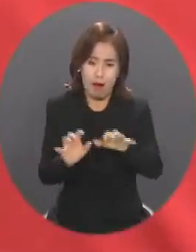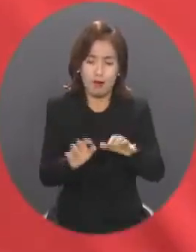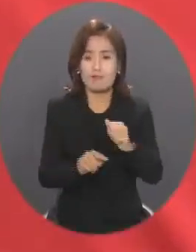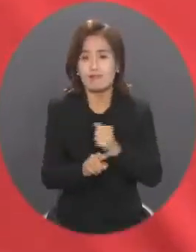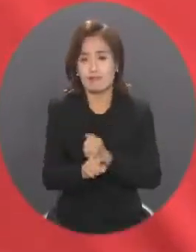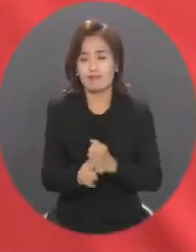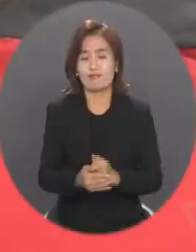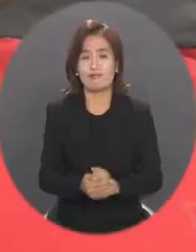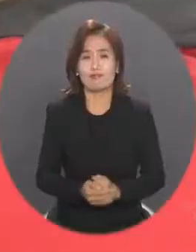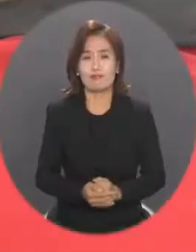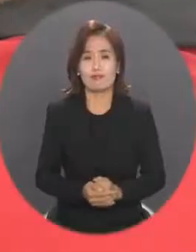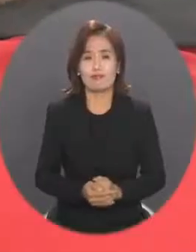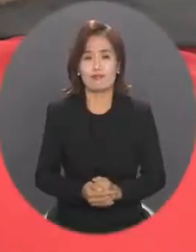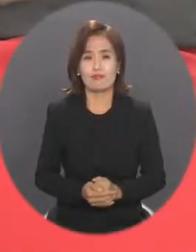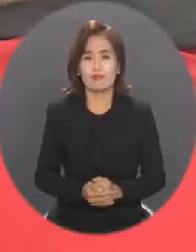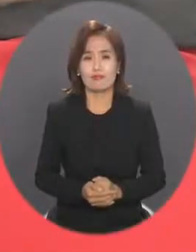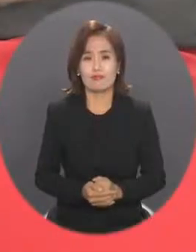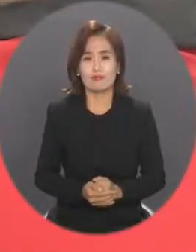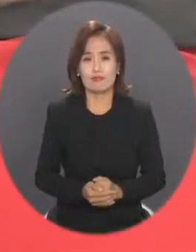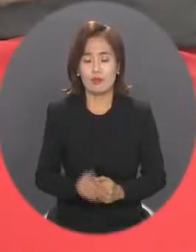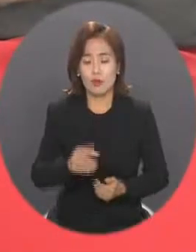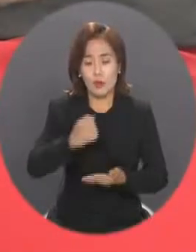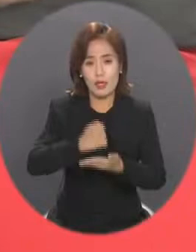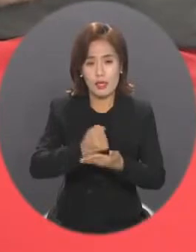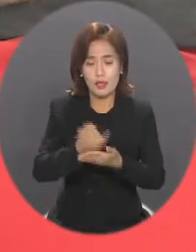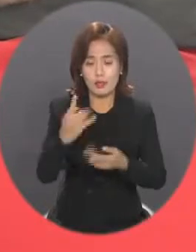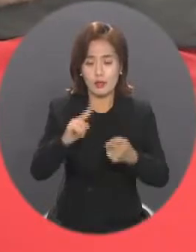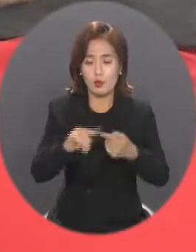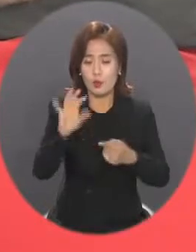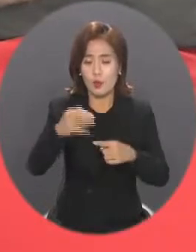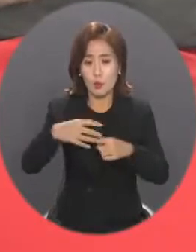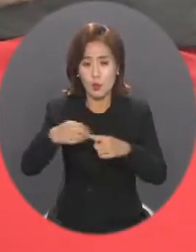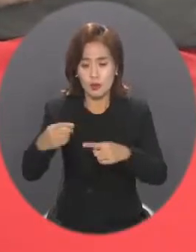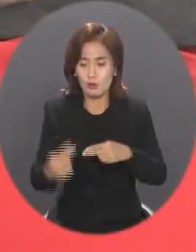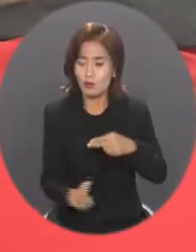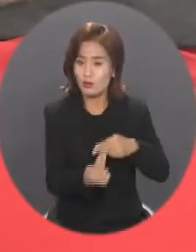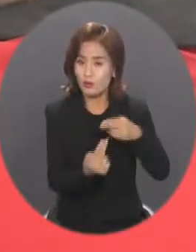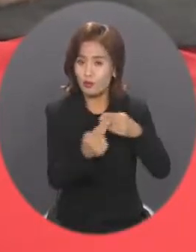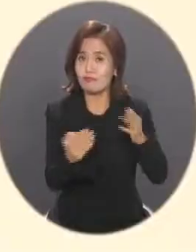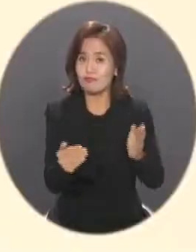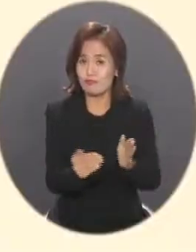겁니다. 계좌 주신 거에서 돈 추금해서 충전하겠습니다.